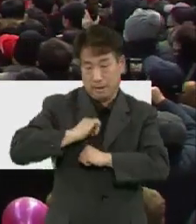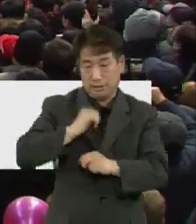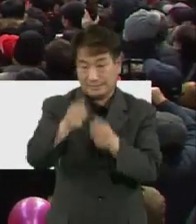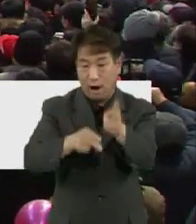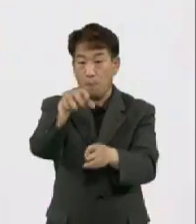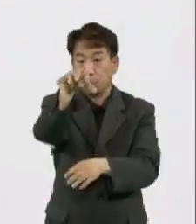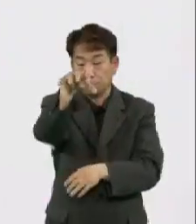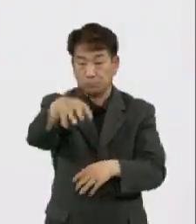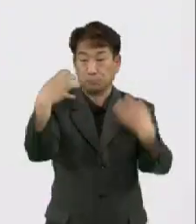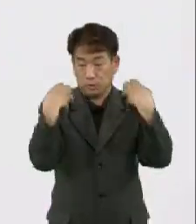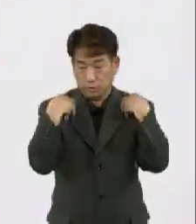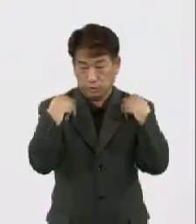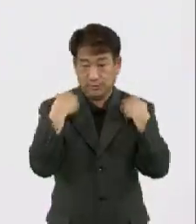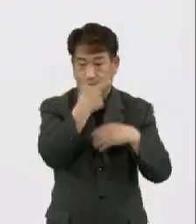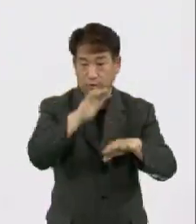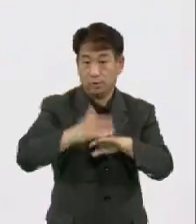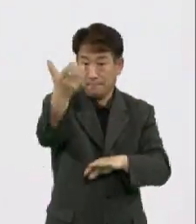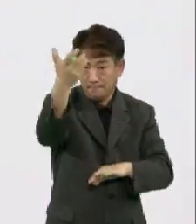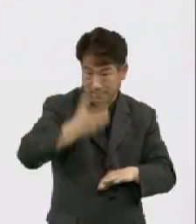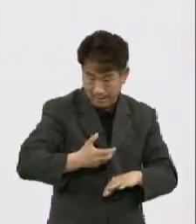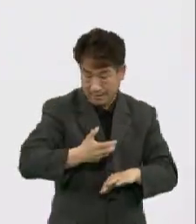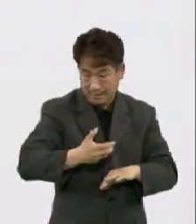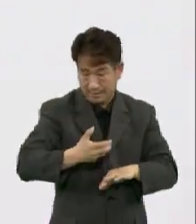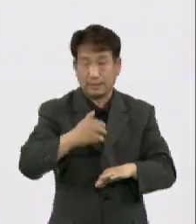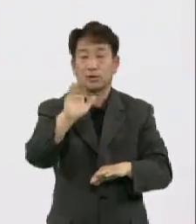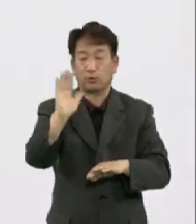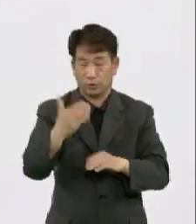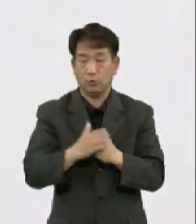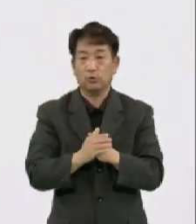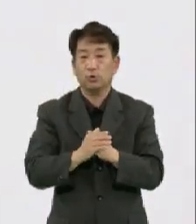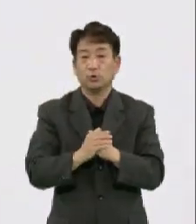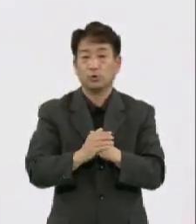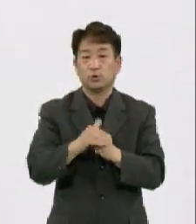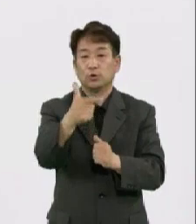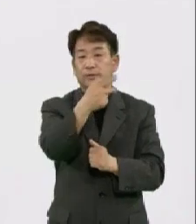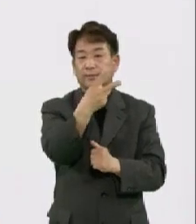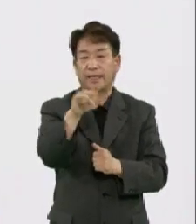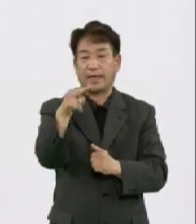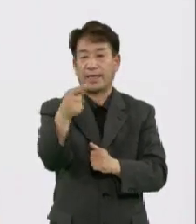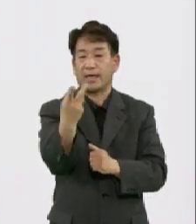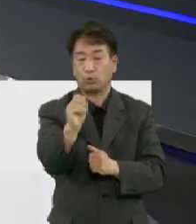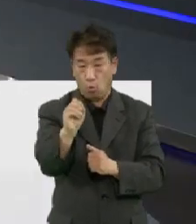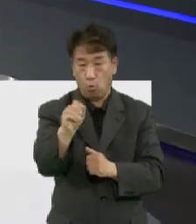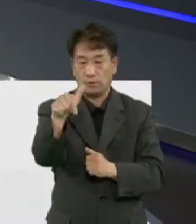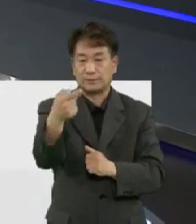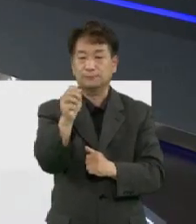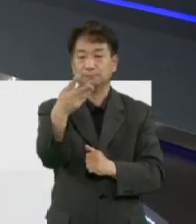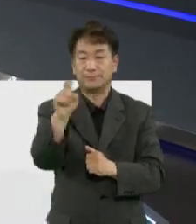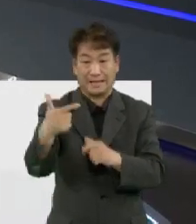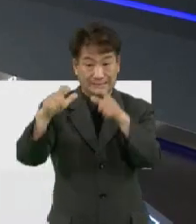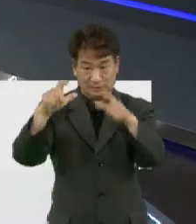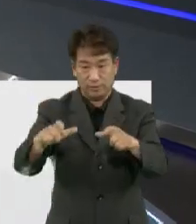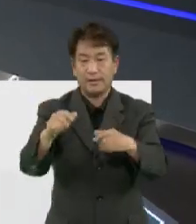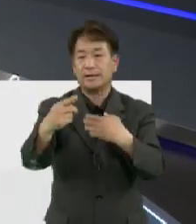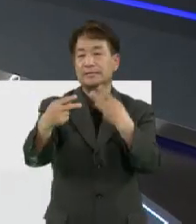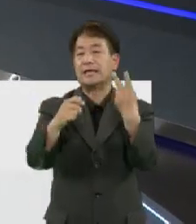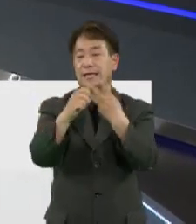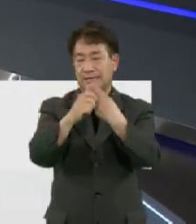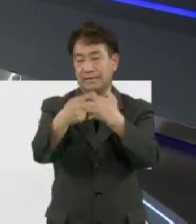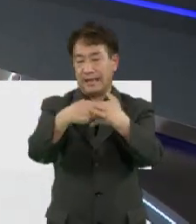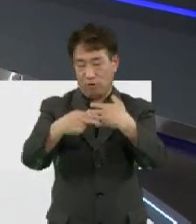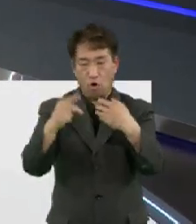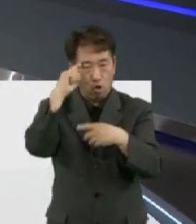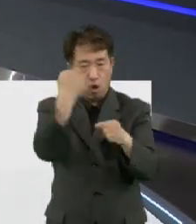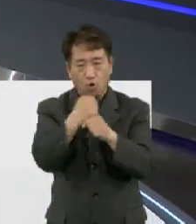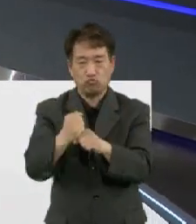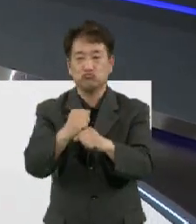바 있어 국방과학 혁신 기지로 도약이 예상되며 대동 금탄지구에 제2대덕연구단지를 조성하겠다는 공약도 밝힌